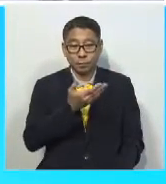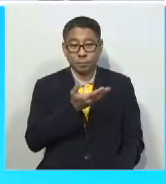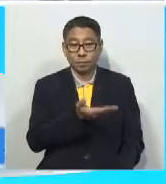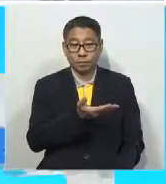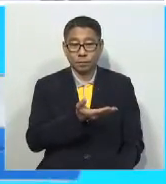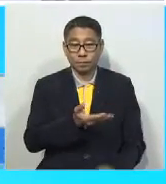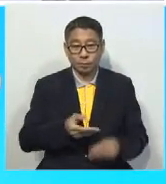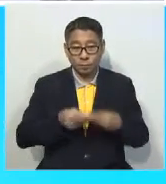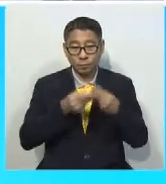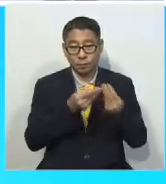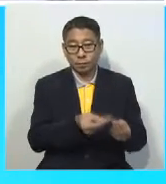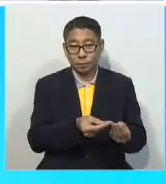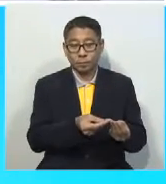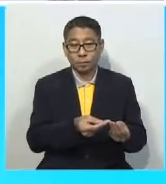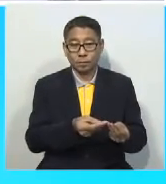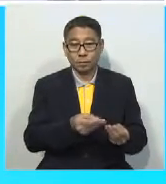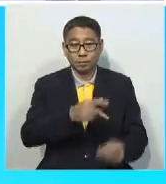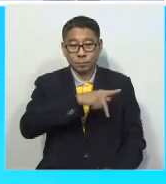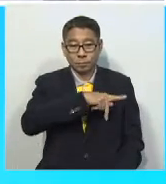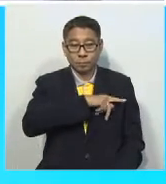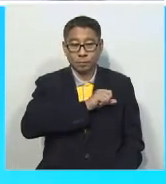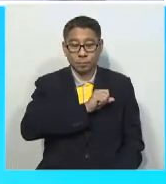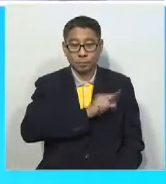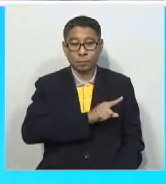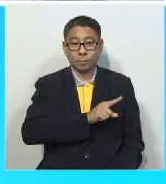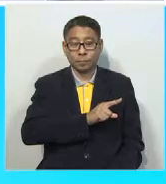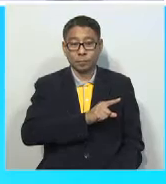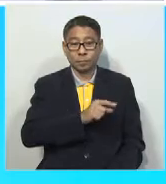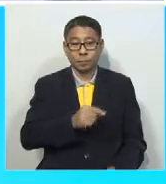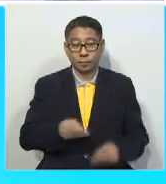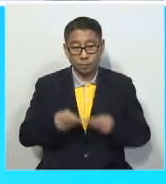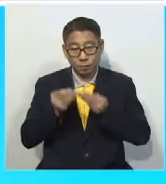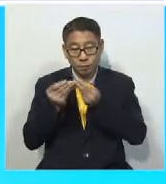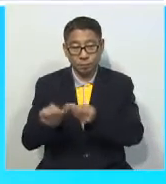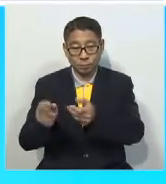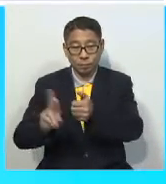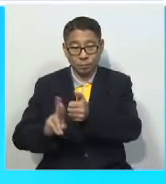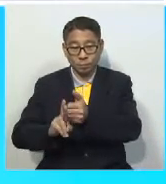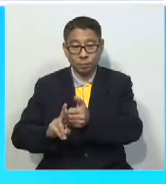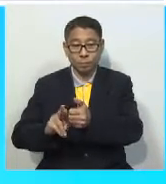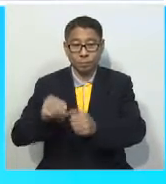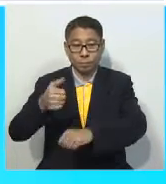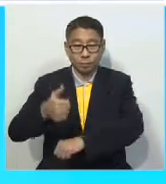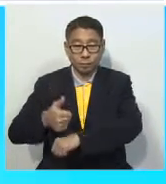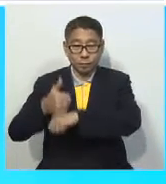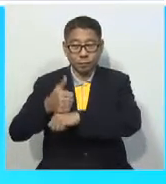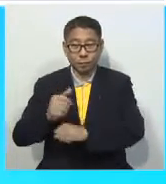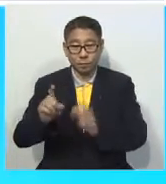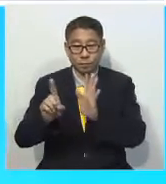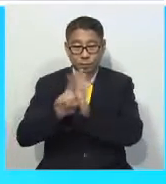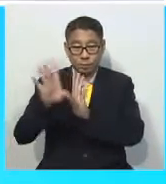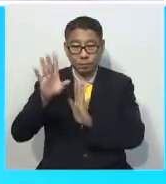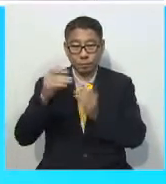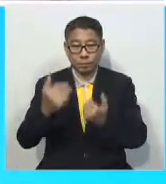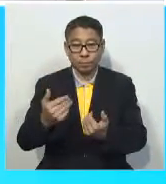างสำนักงานพระพุทธศาสนาแห่งชาติมอบหมายรองผอท่านหนึ่งรองผู้อำ